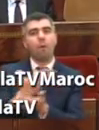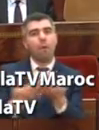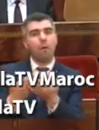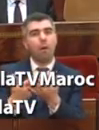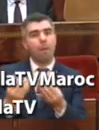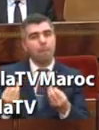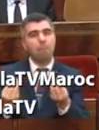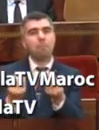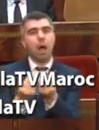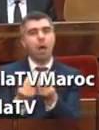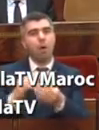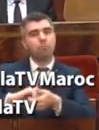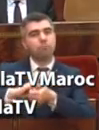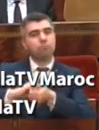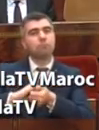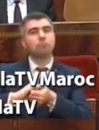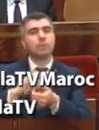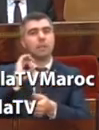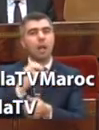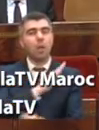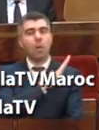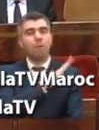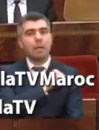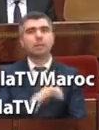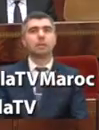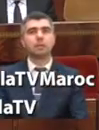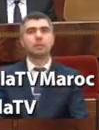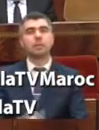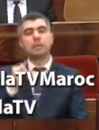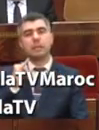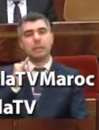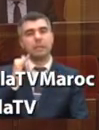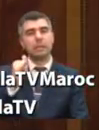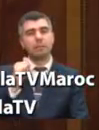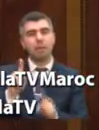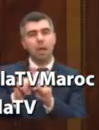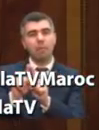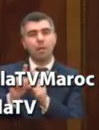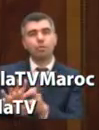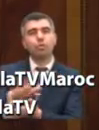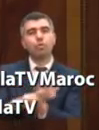الفلسطينية، موقف أكد عليه الشعب المغربي في كل المحطات